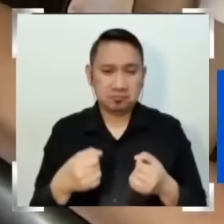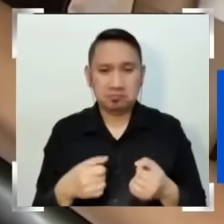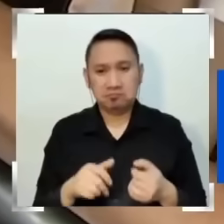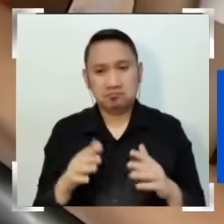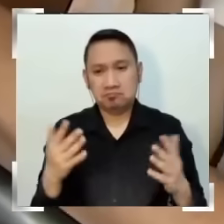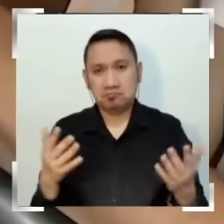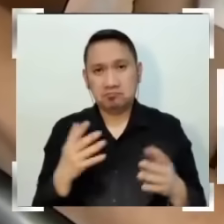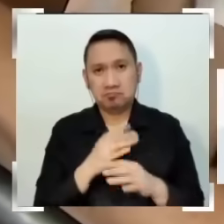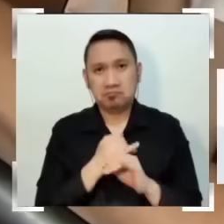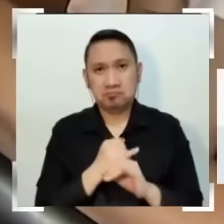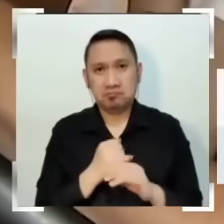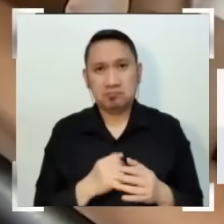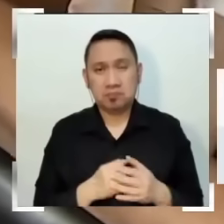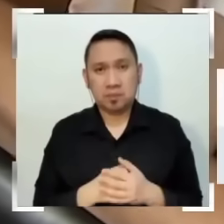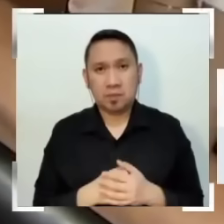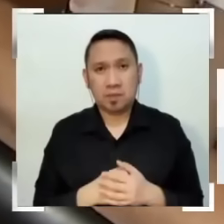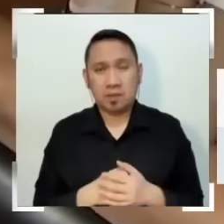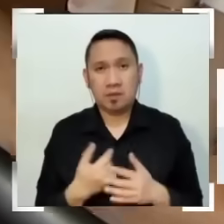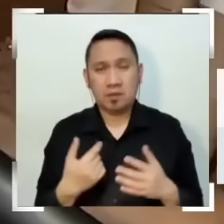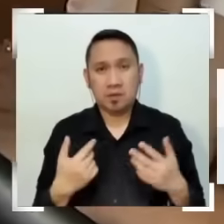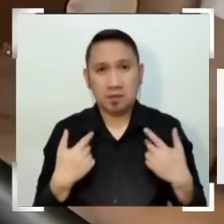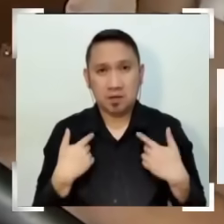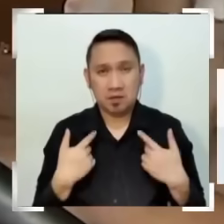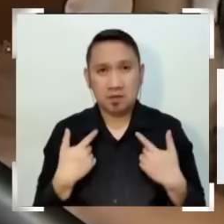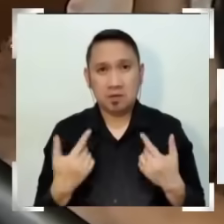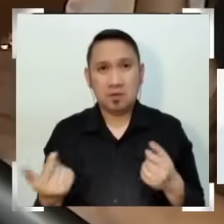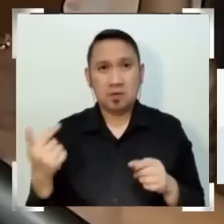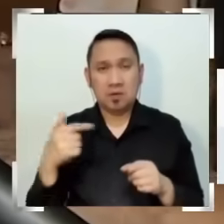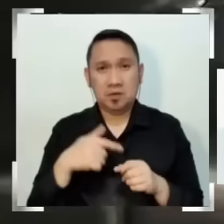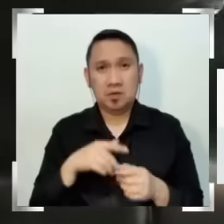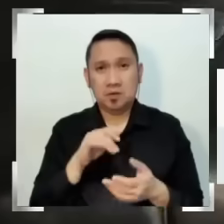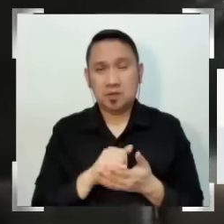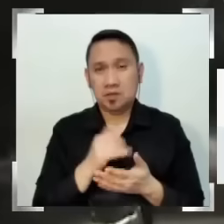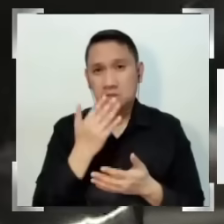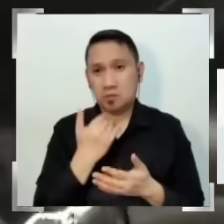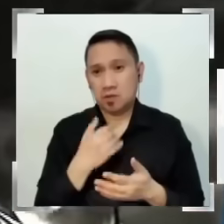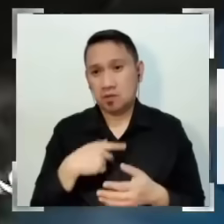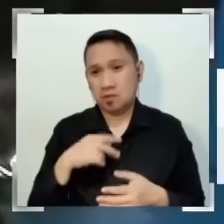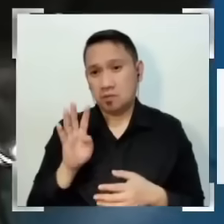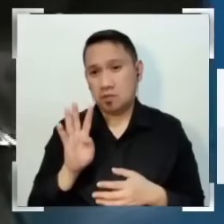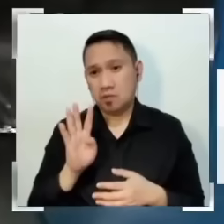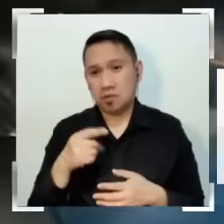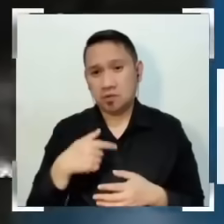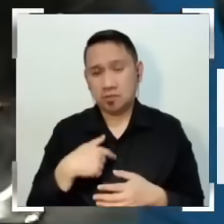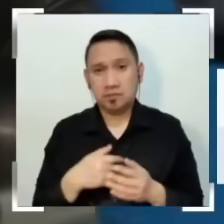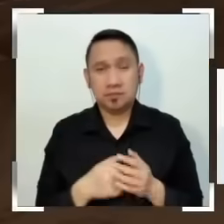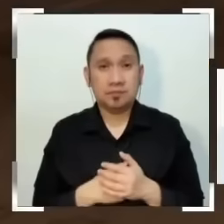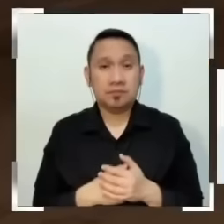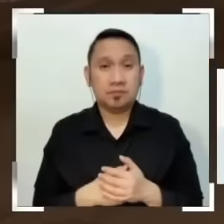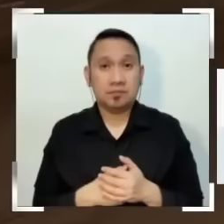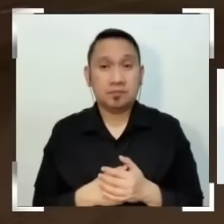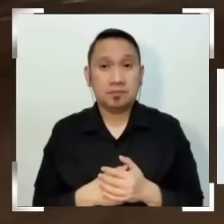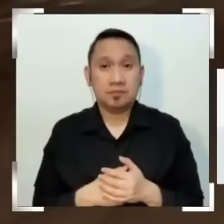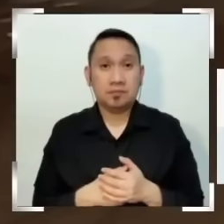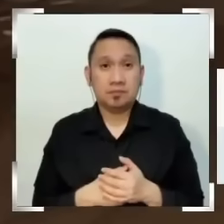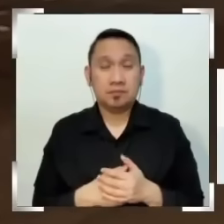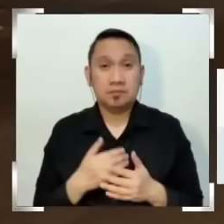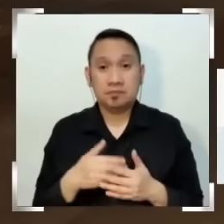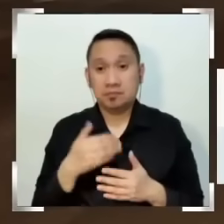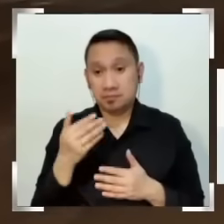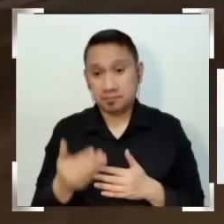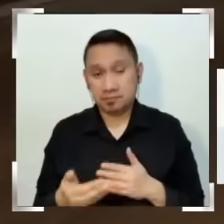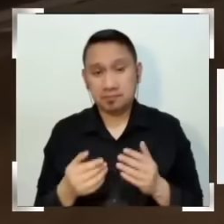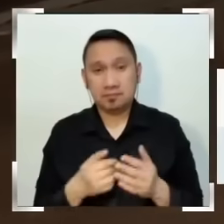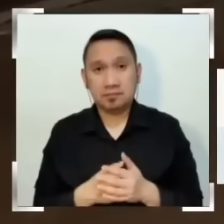papaano, makakuha lang mga pandesel. Kaya alas 4 bumiyahe ako. Pumasada naman si John Eric Marica pero batid niya ang advokasya ng